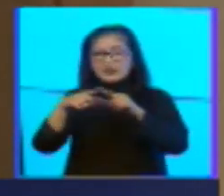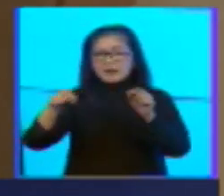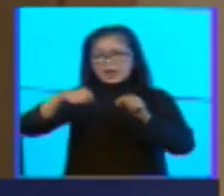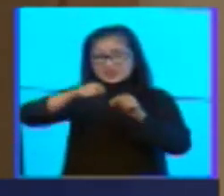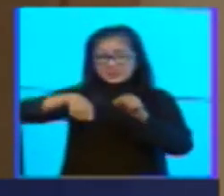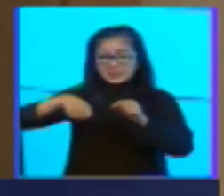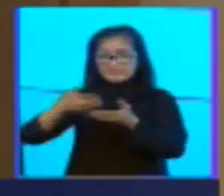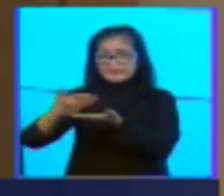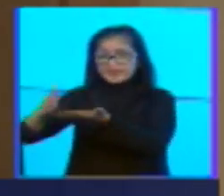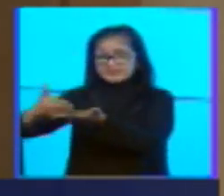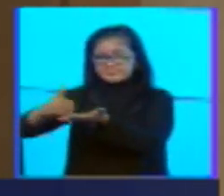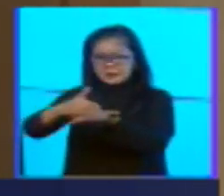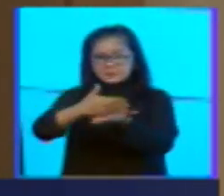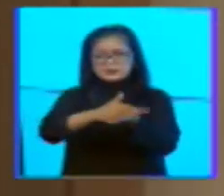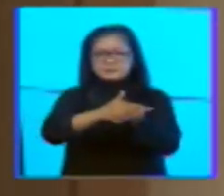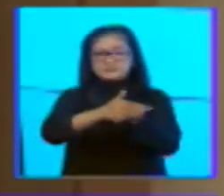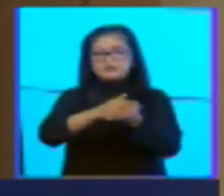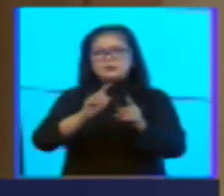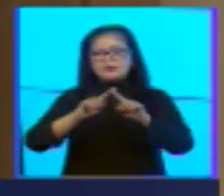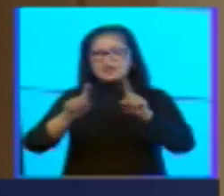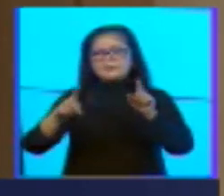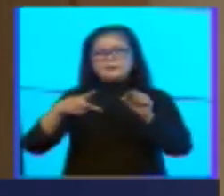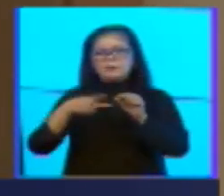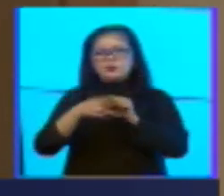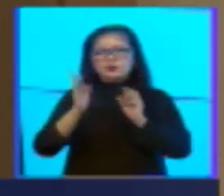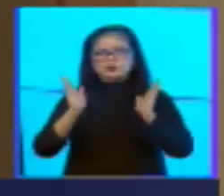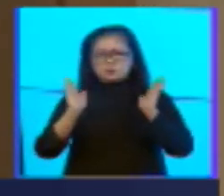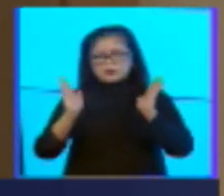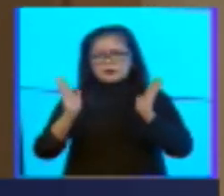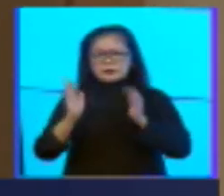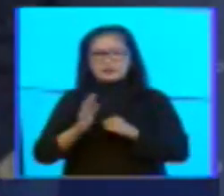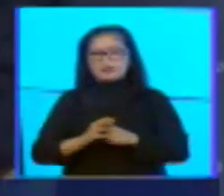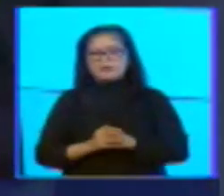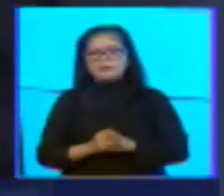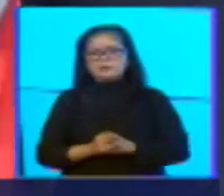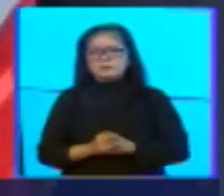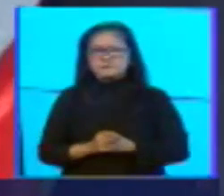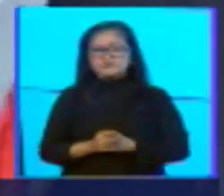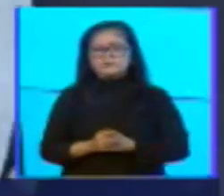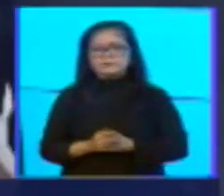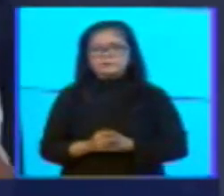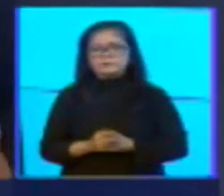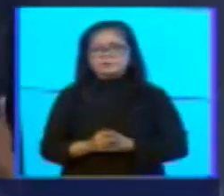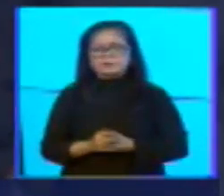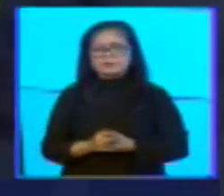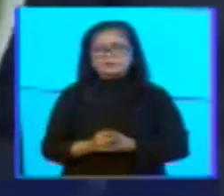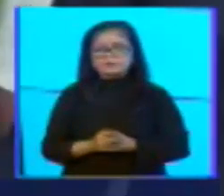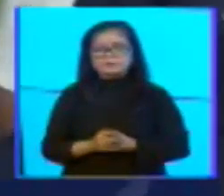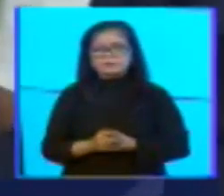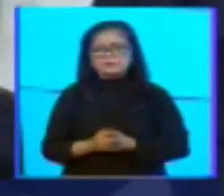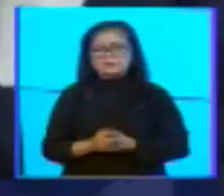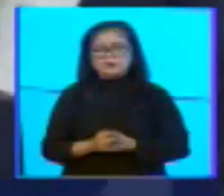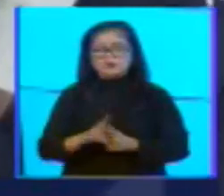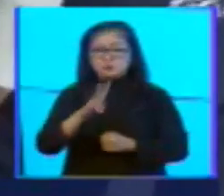hasil yang diambil itu tidak sesuai dengan apa yang diterima sebenarnya. Kedua oknum pendamping sosial